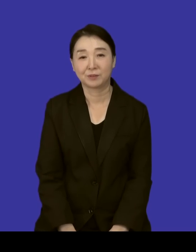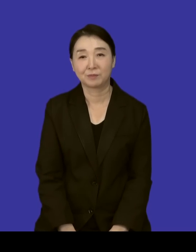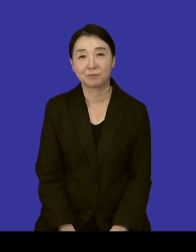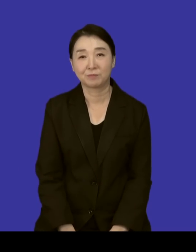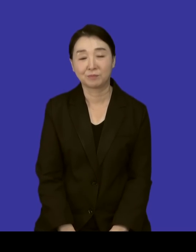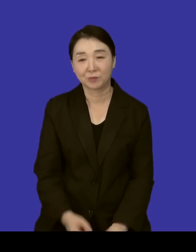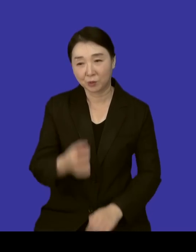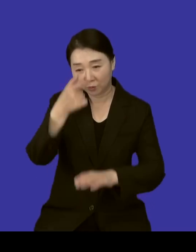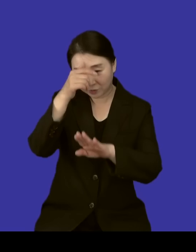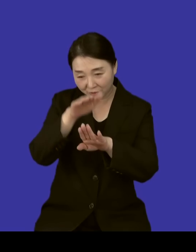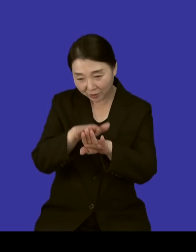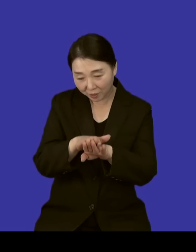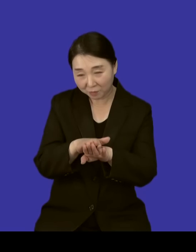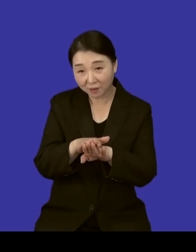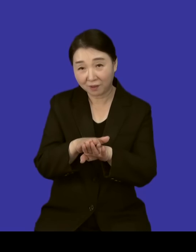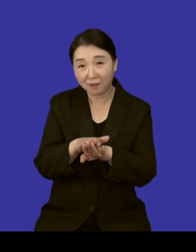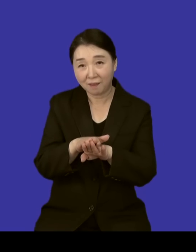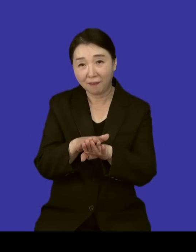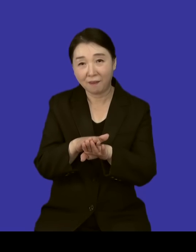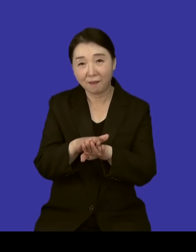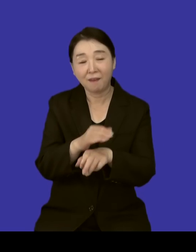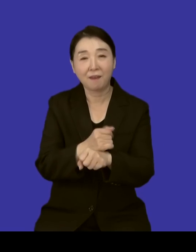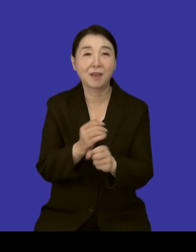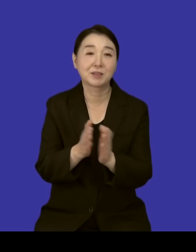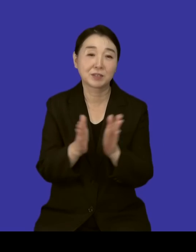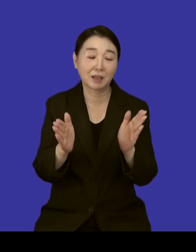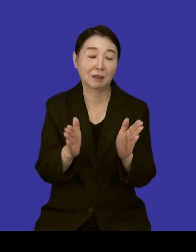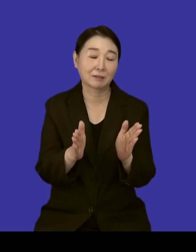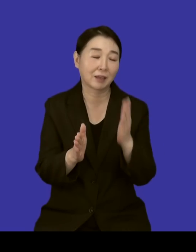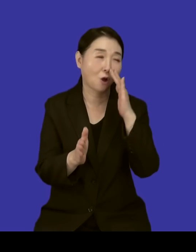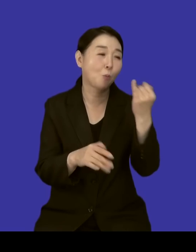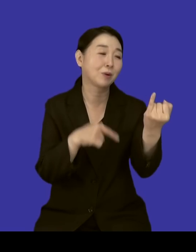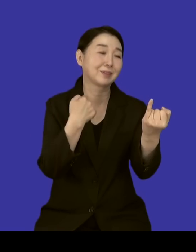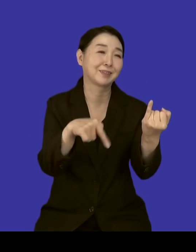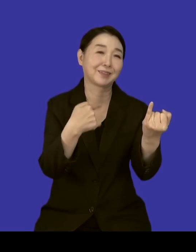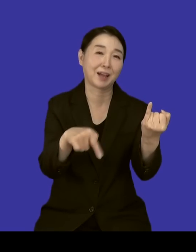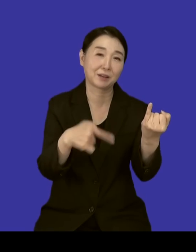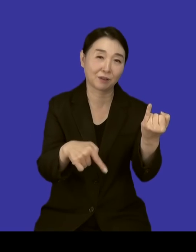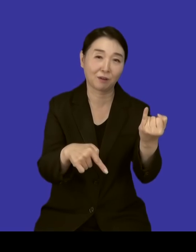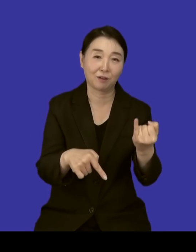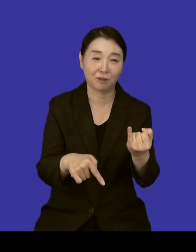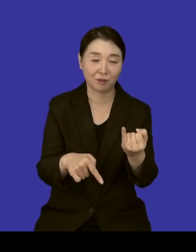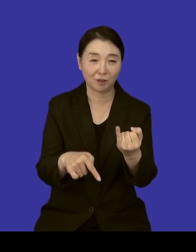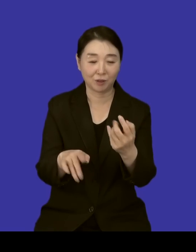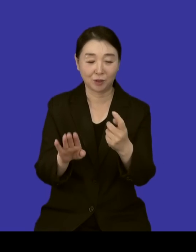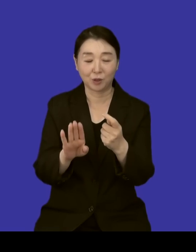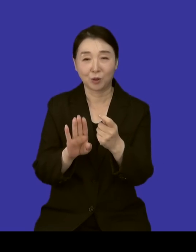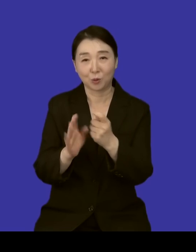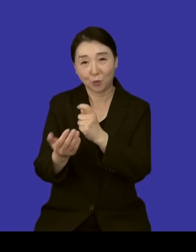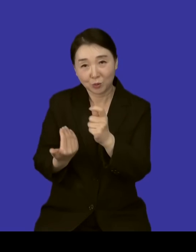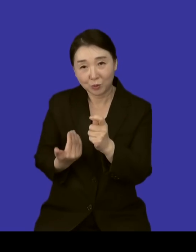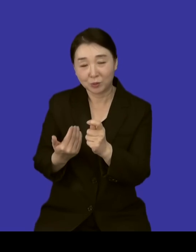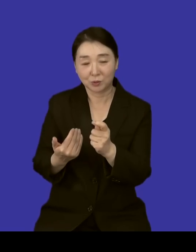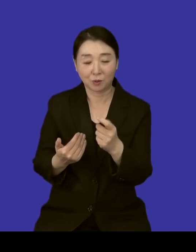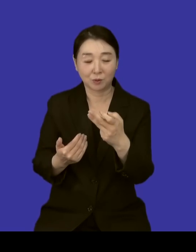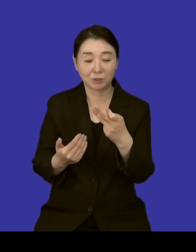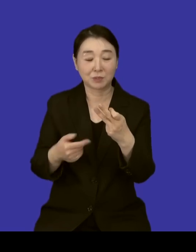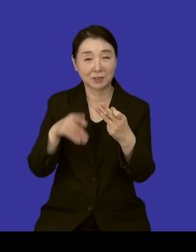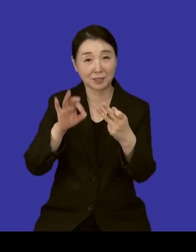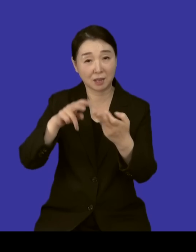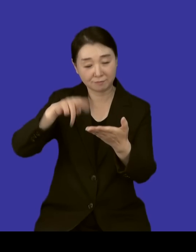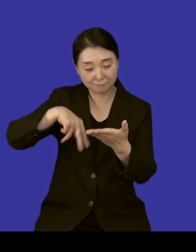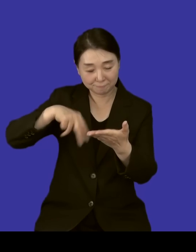이제 드리는데 제가 이제 양육을 하는 거예요. 예. 고린도전서 13장을 쫙